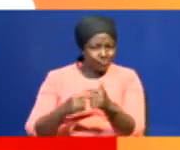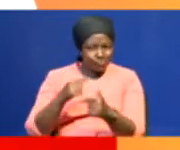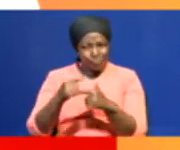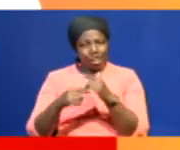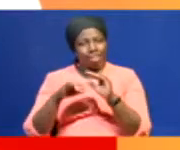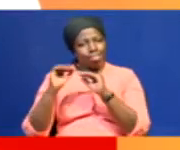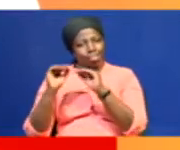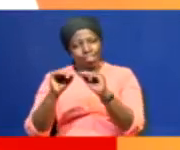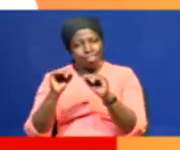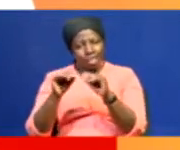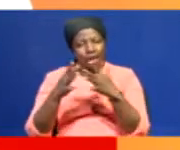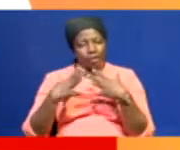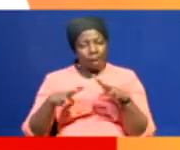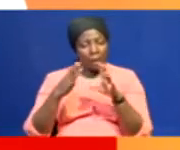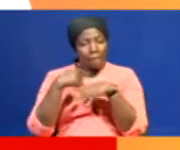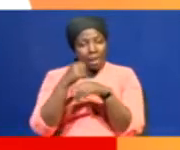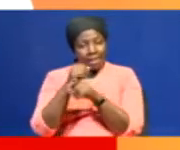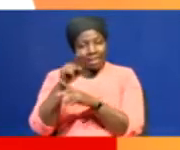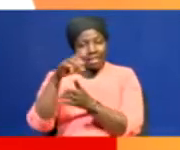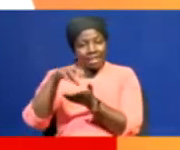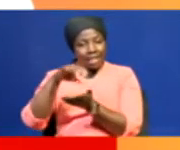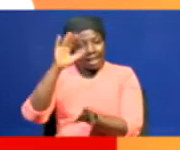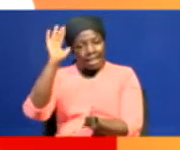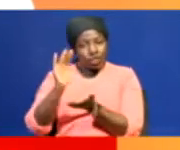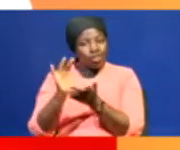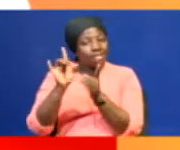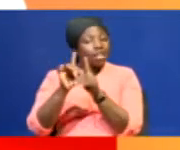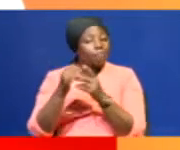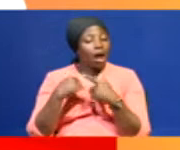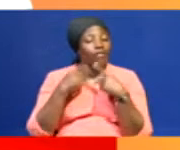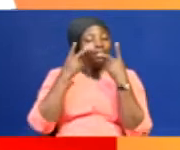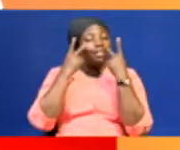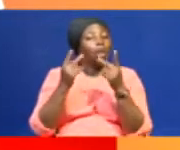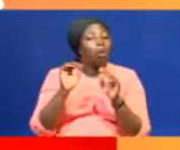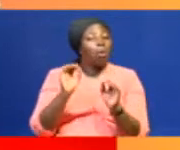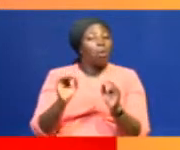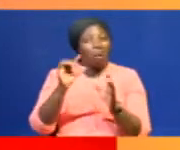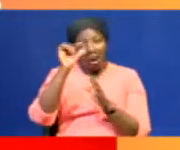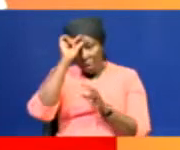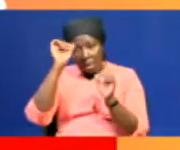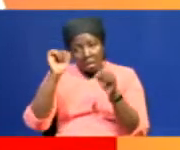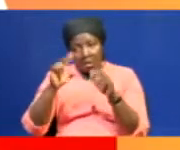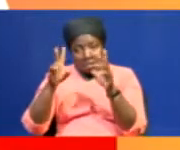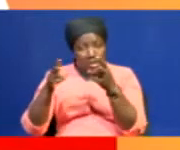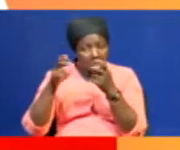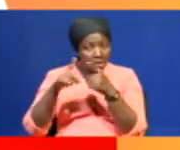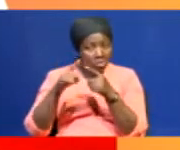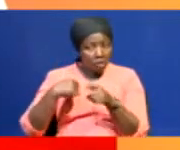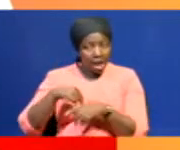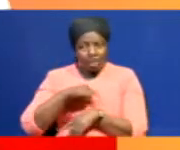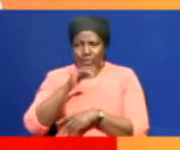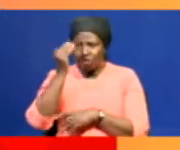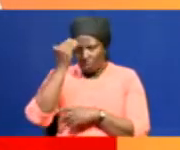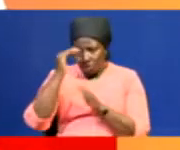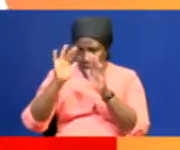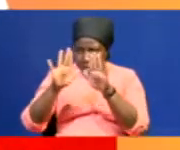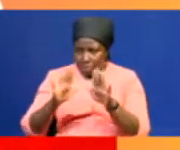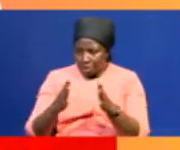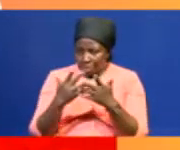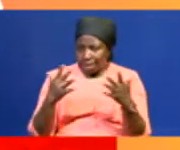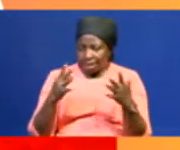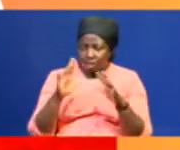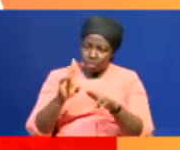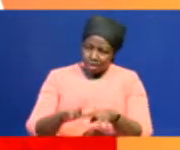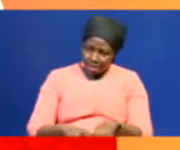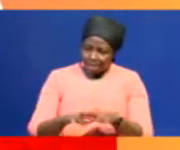visa zimepungua, na pia wamepata sense, na pia wameona kwamba okay, kumbe serikali inaweza kutusikiza. Unajua kitu mzuri ni kukaa na watu.